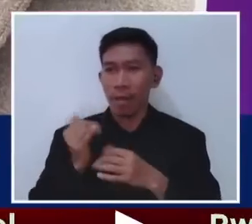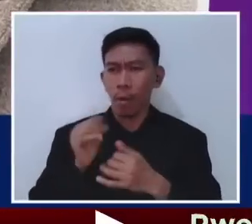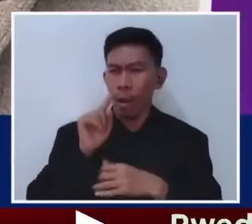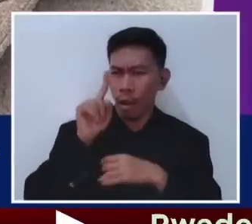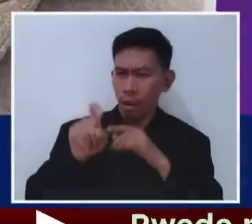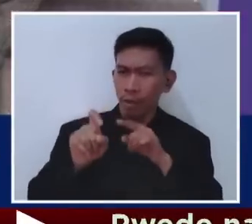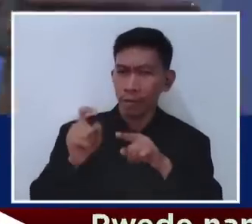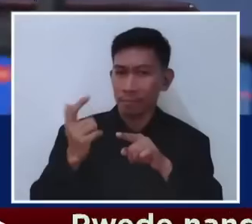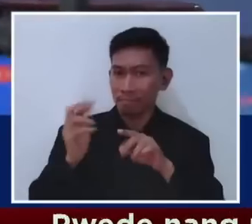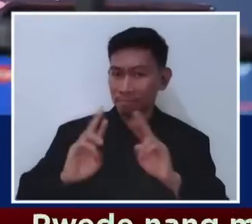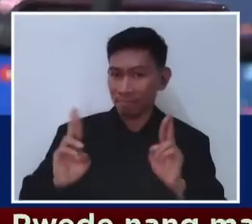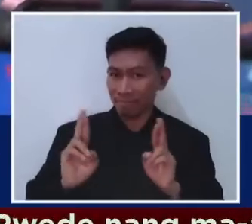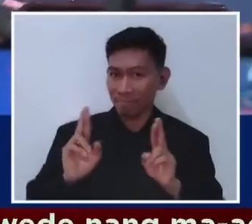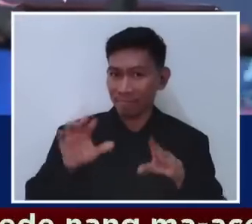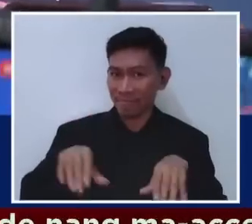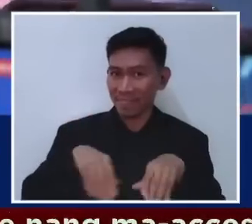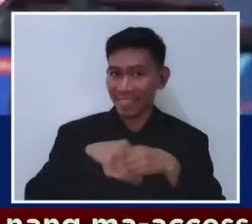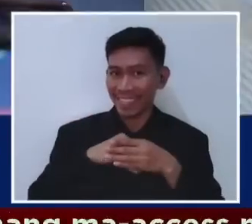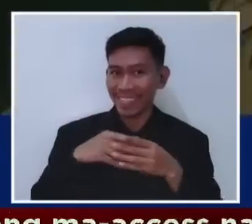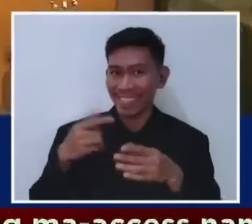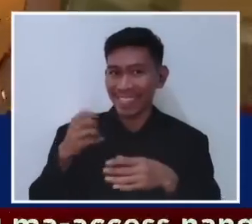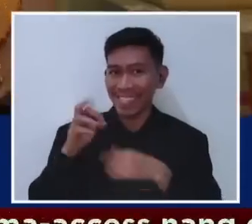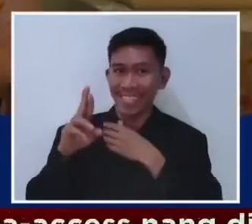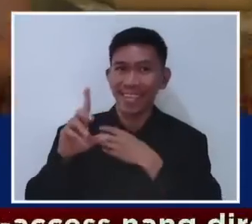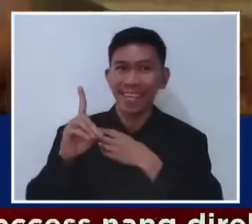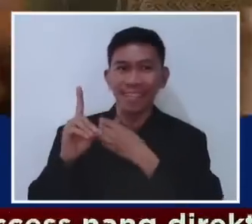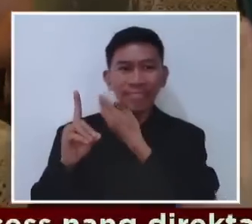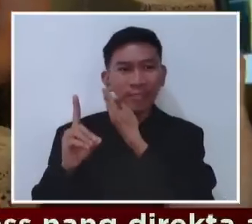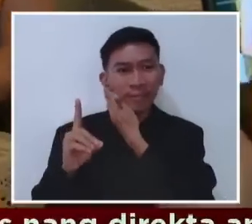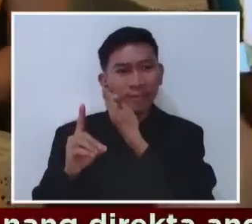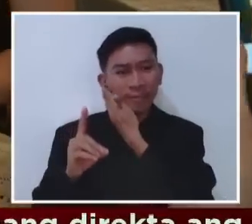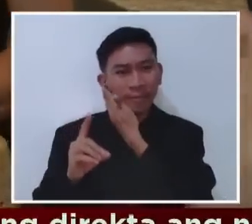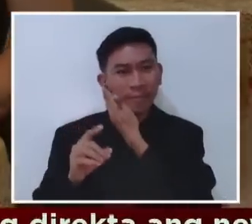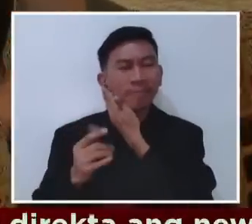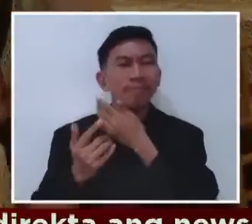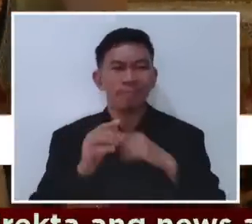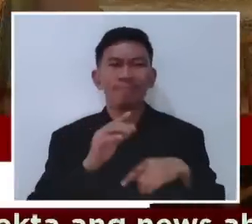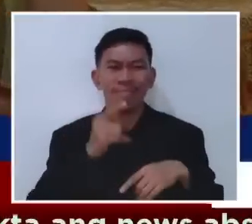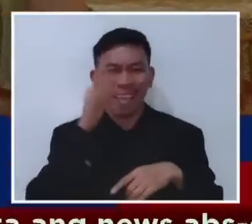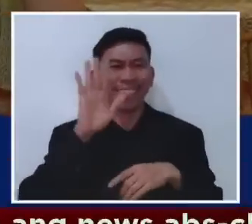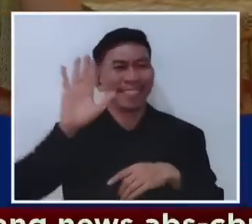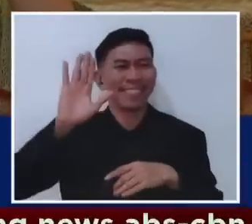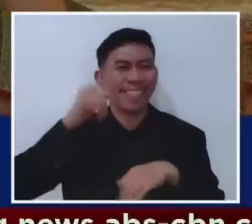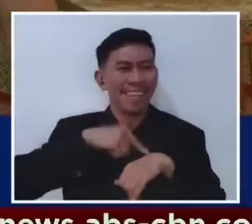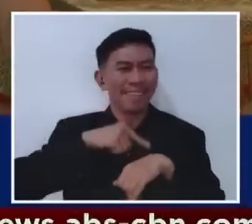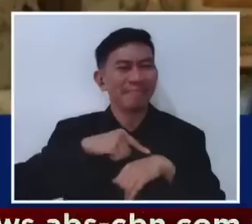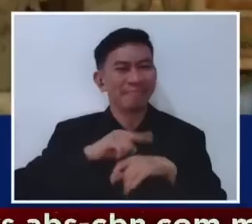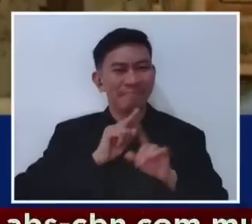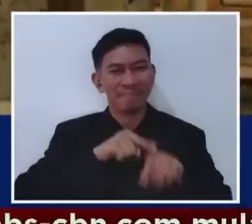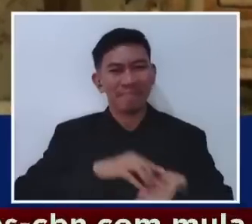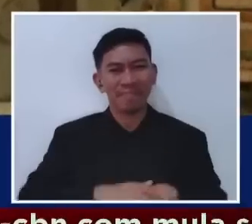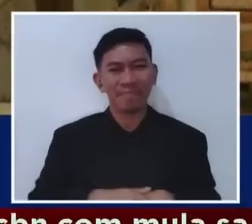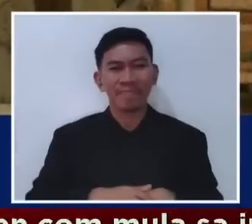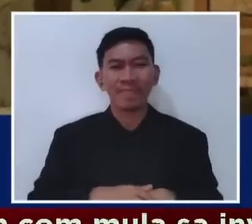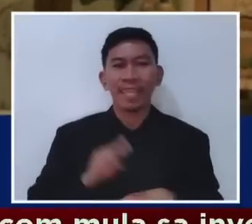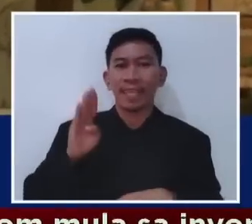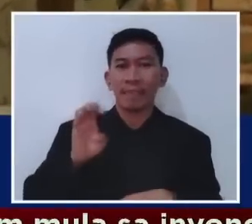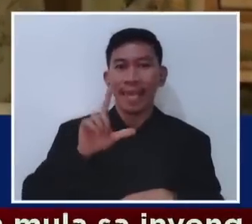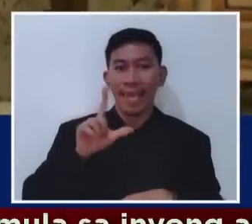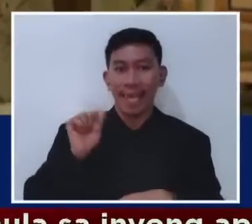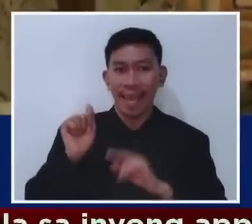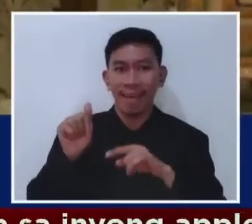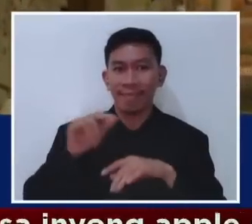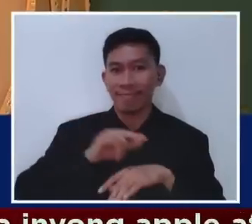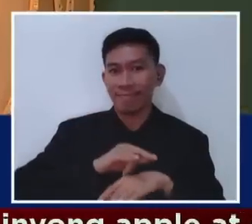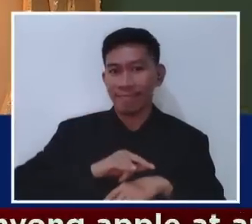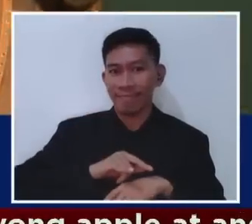Gerald Anderson. In God's perfect timing. Balikbansa naman ang aktres na si Bella Padilla mula sa UK. Nakalinya na agad ang